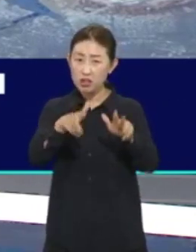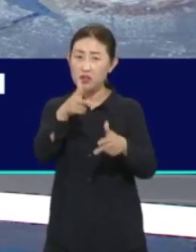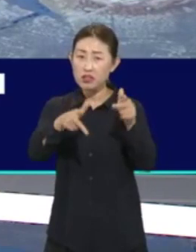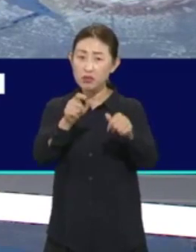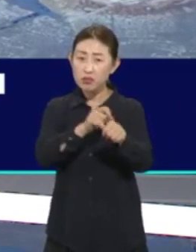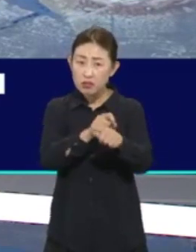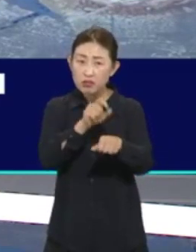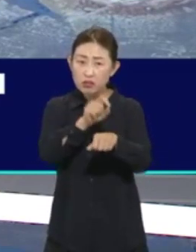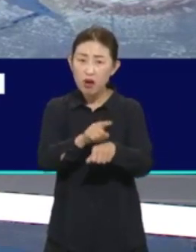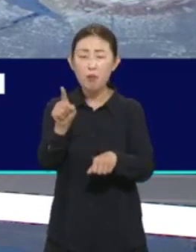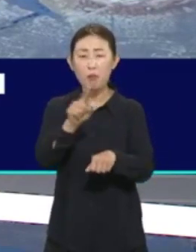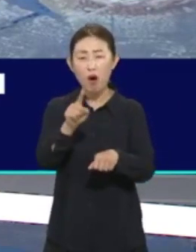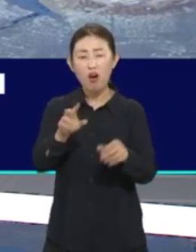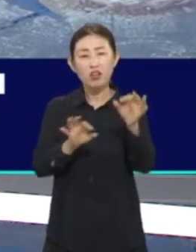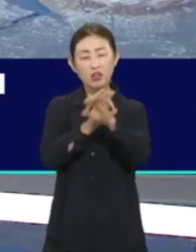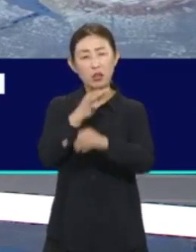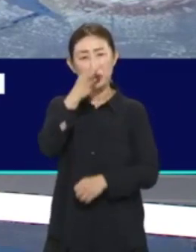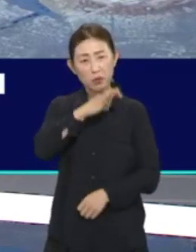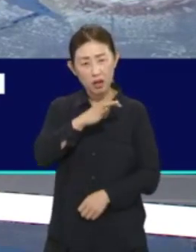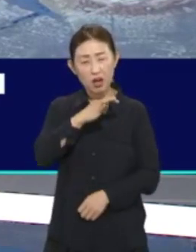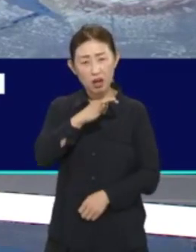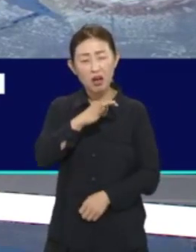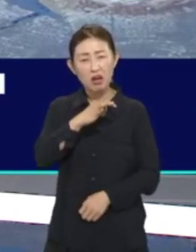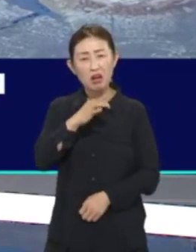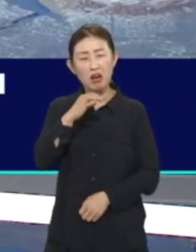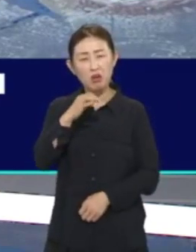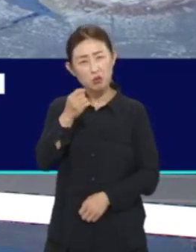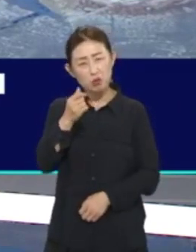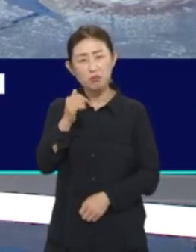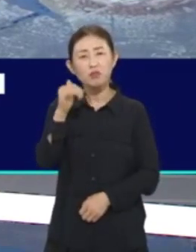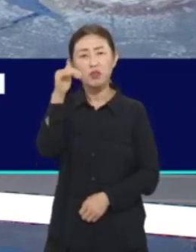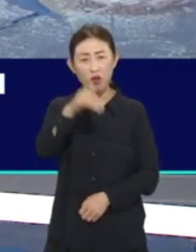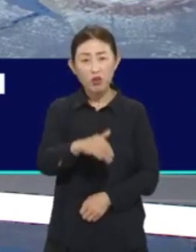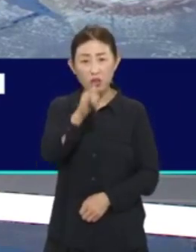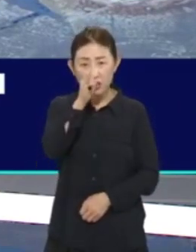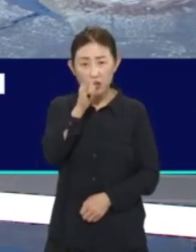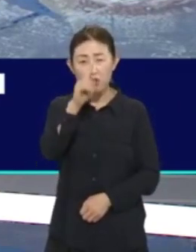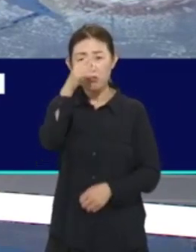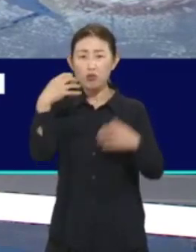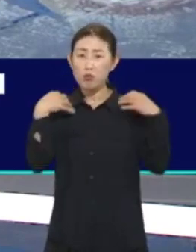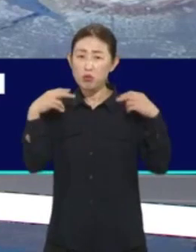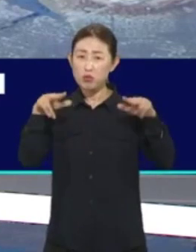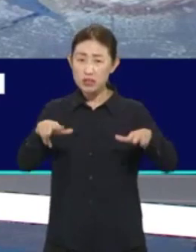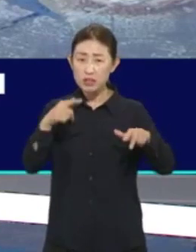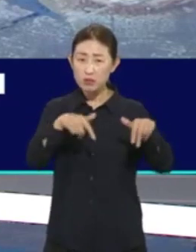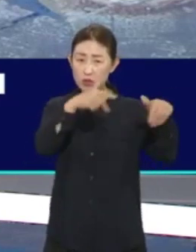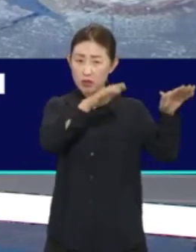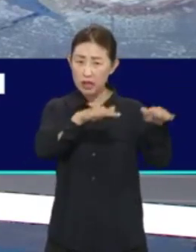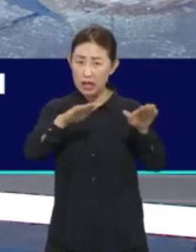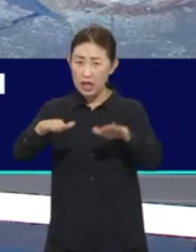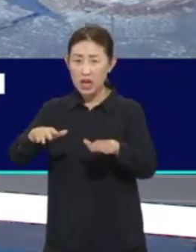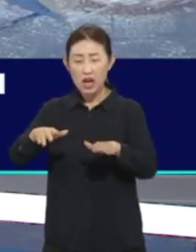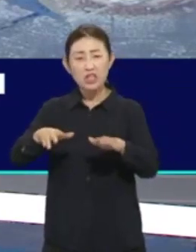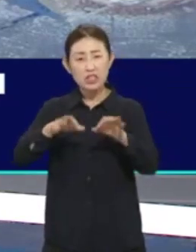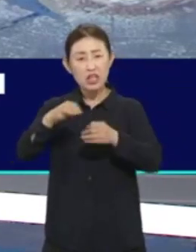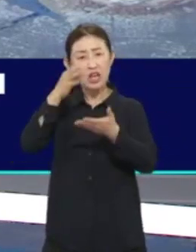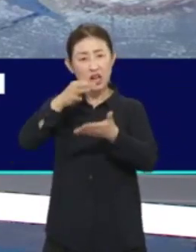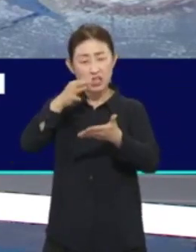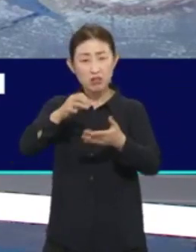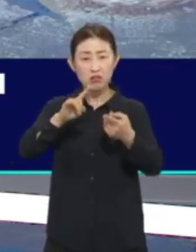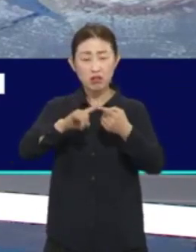특성상 상대적으로 경제성이 떨어질 수밖에 없기 때문입니다. 이런 가운데 정부가 가로림만의 시장 가치를 놓고